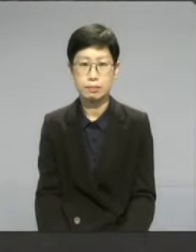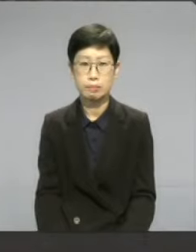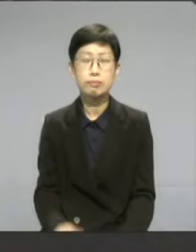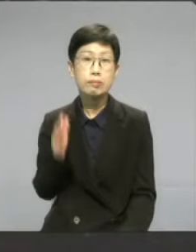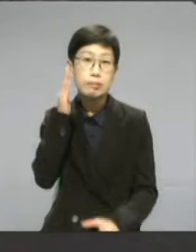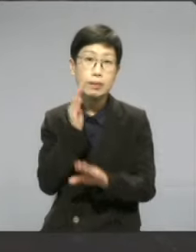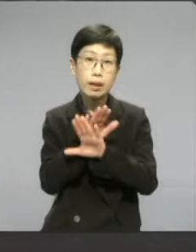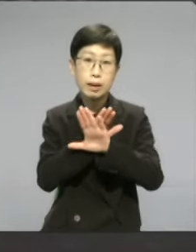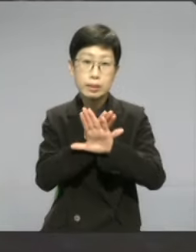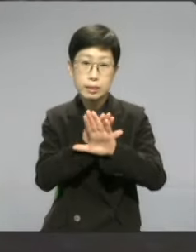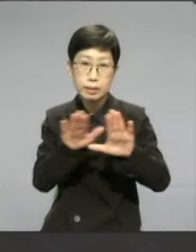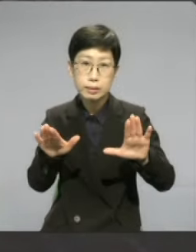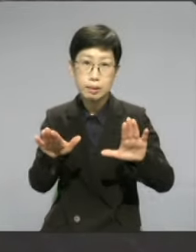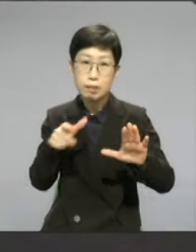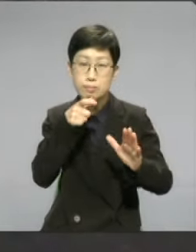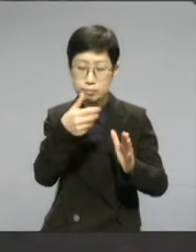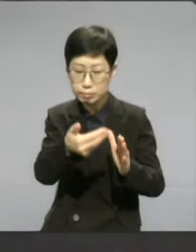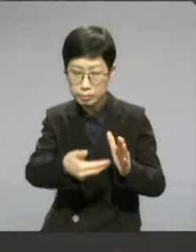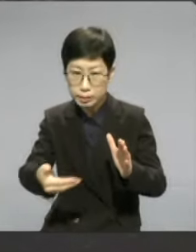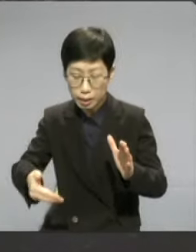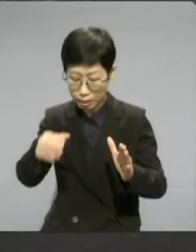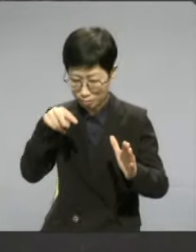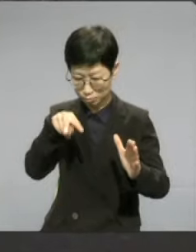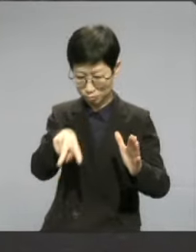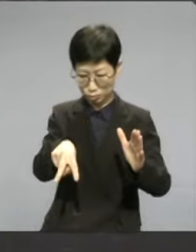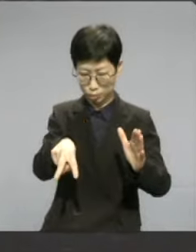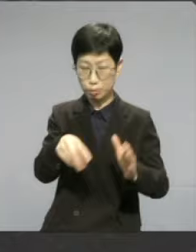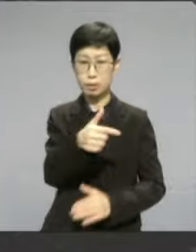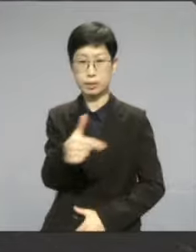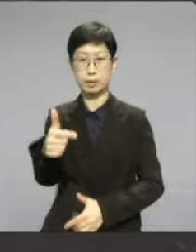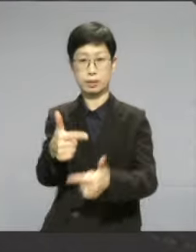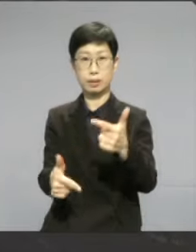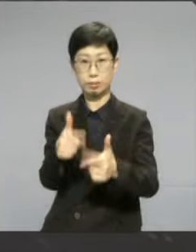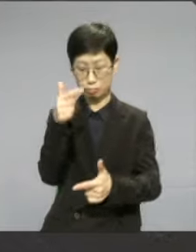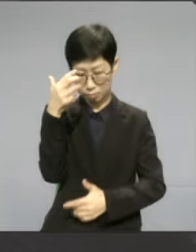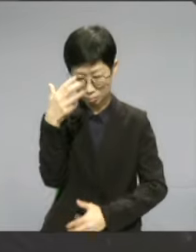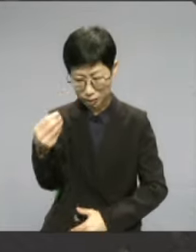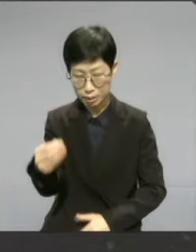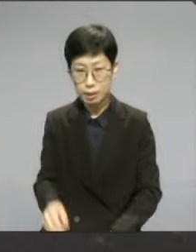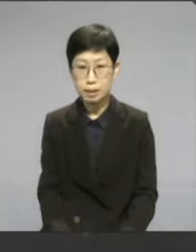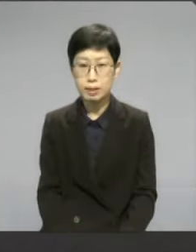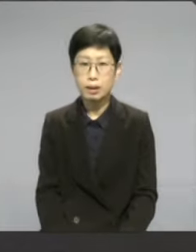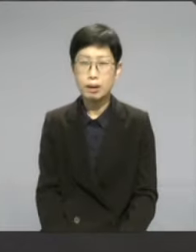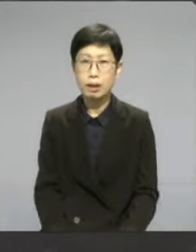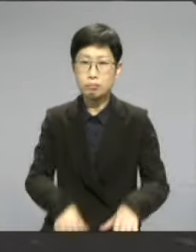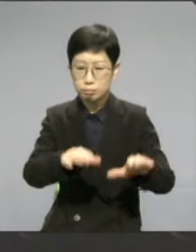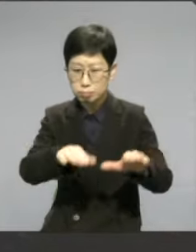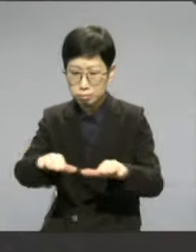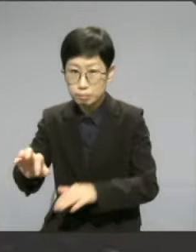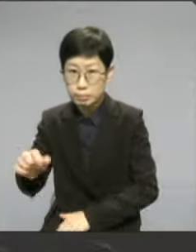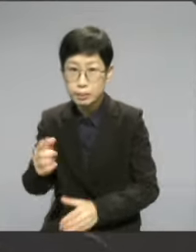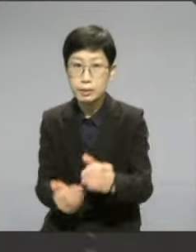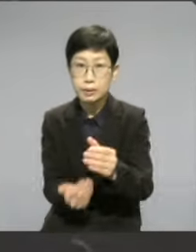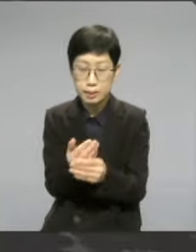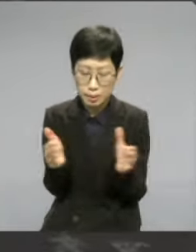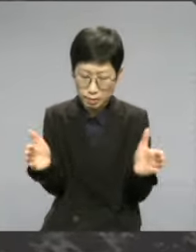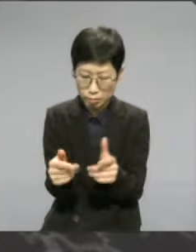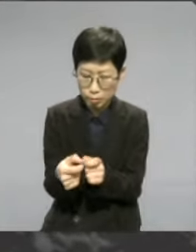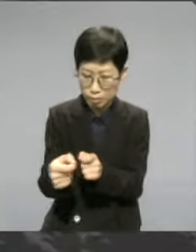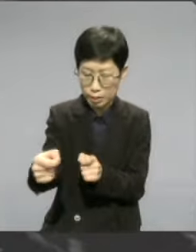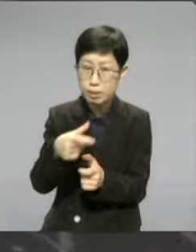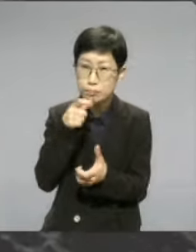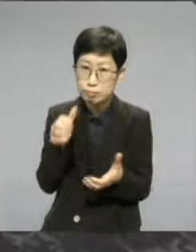하늘에서 갯벌을 내려다 보니 거대한 나무가 보입니다 조수로 인해 생긴 좁고 긴 물길이